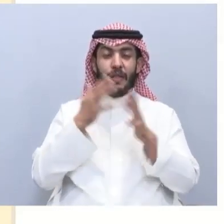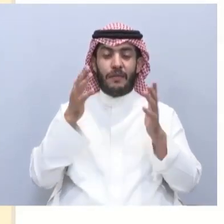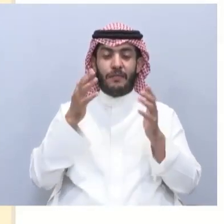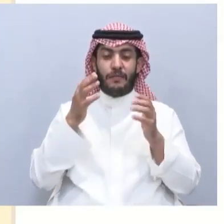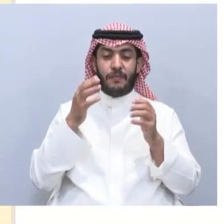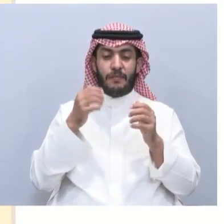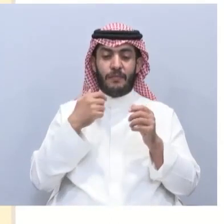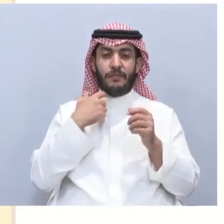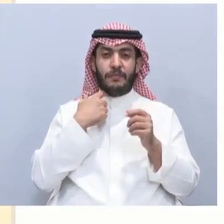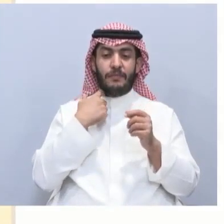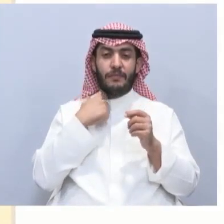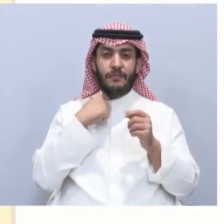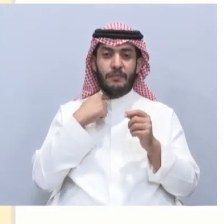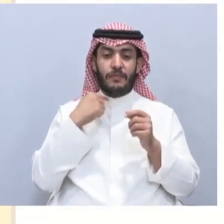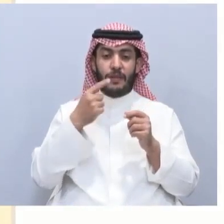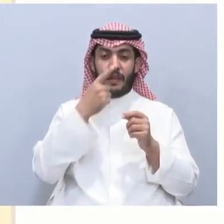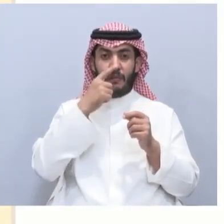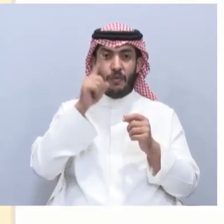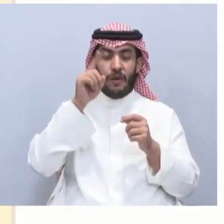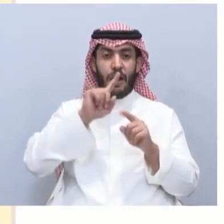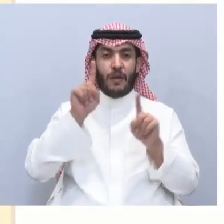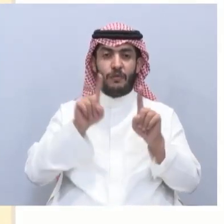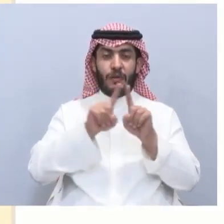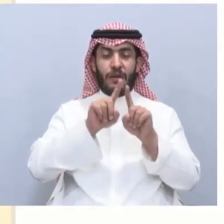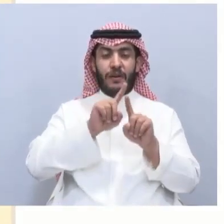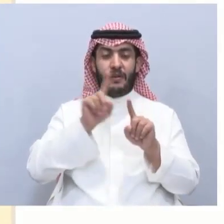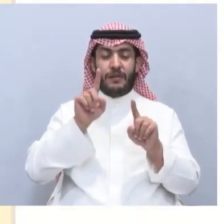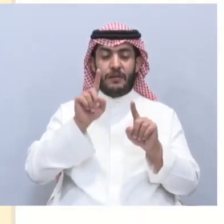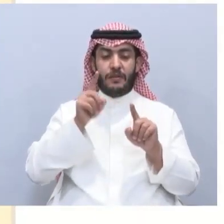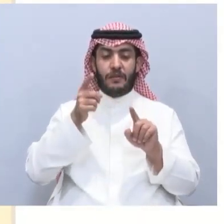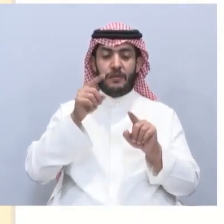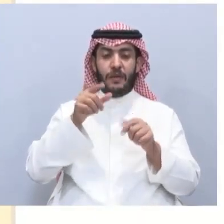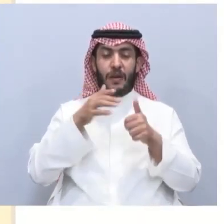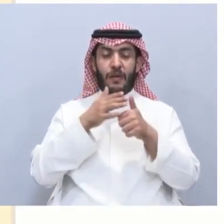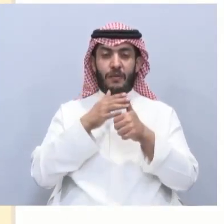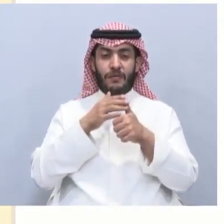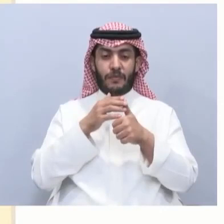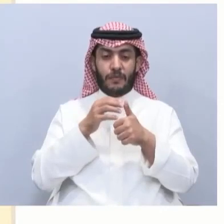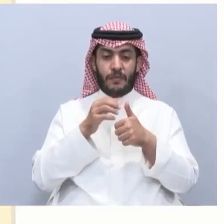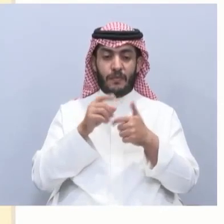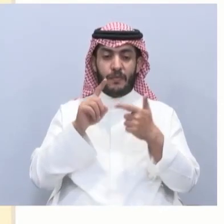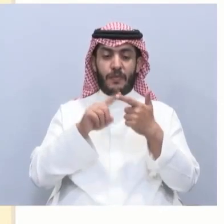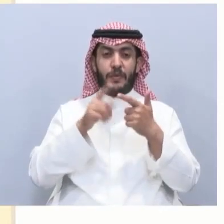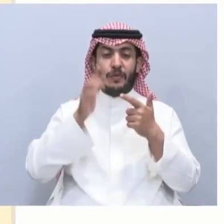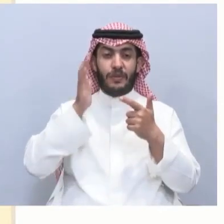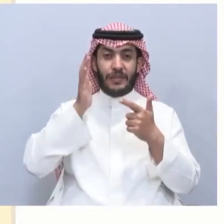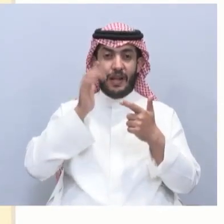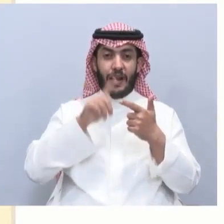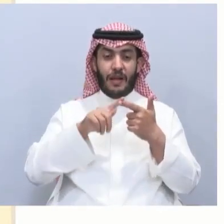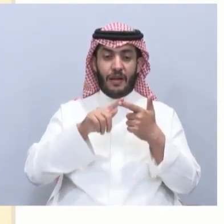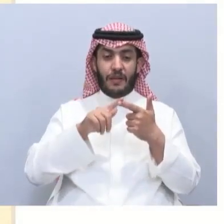لاحظوا تعبدوا الله لا تشركوا به شيئا هذا الاول وتقيم الصلاه